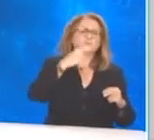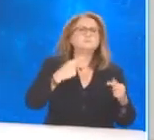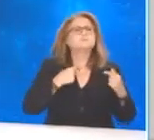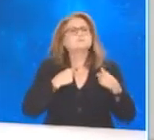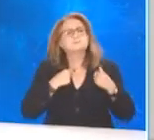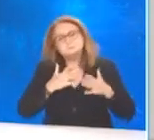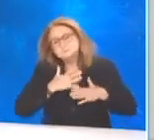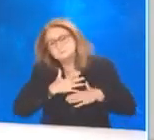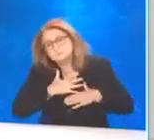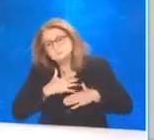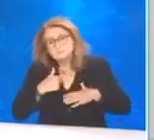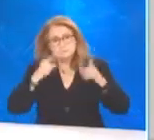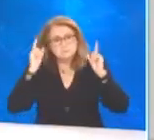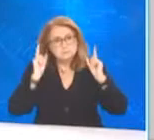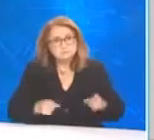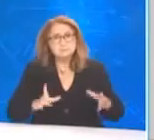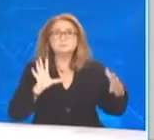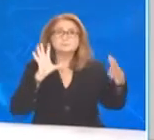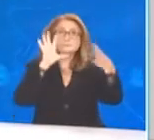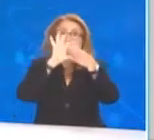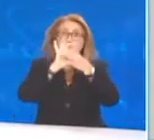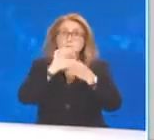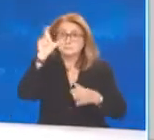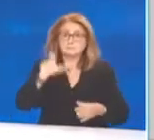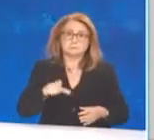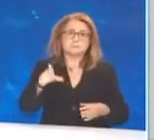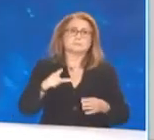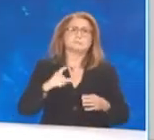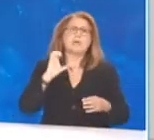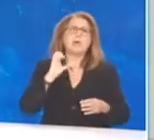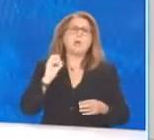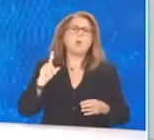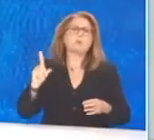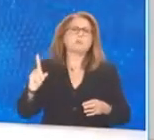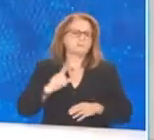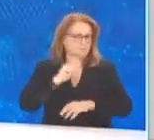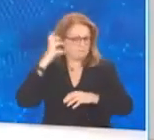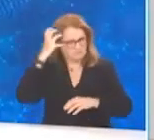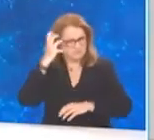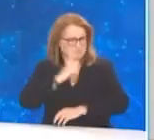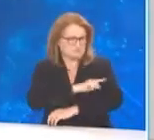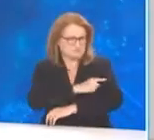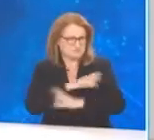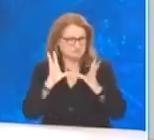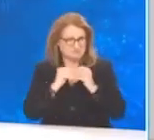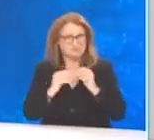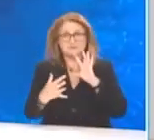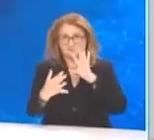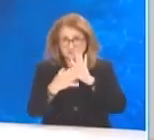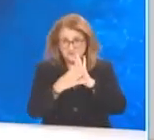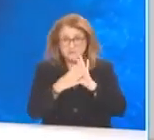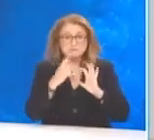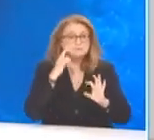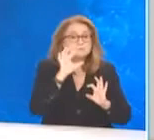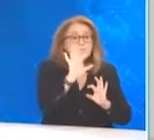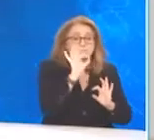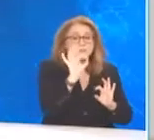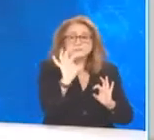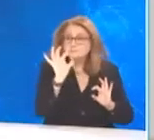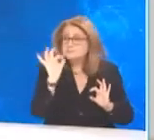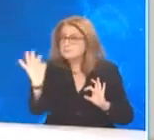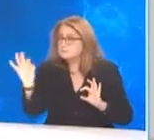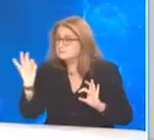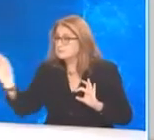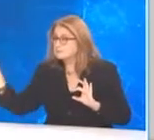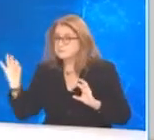και με τον ΕΟΔΗ, να κάνουμε τυχαίους δειγματοληπτικούς ελέγχους, ειδικά σε κάποιες περιοχές που έχουν έντονα φορτία επιδημιολογικά. Σας το είπα